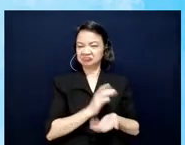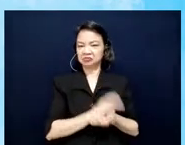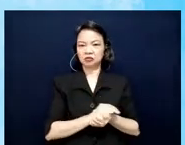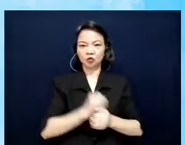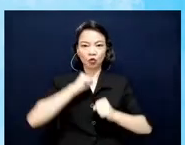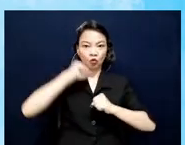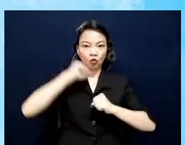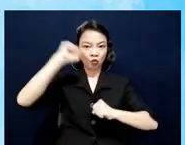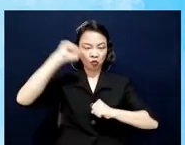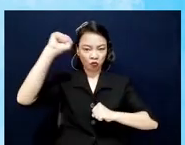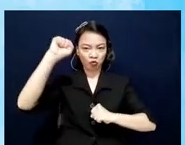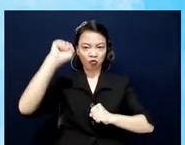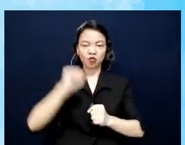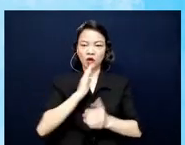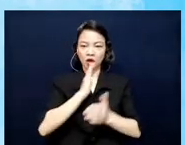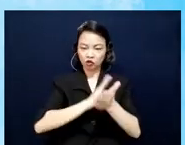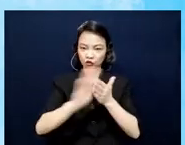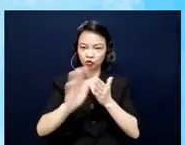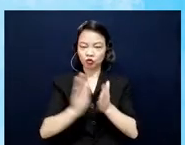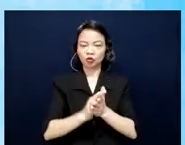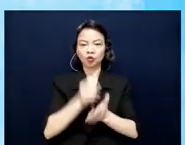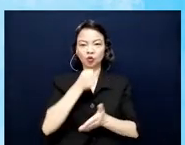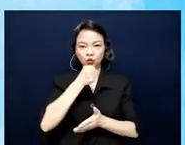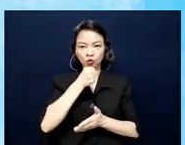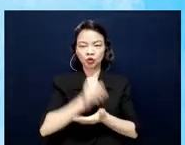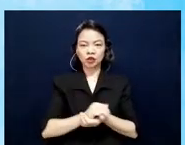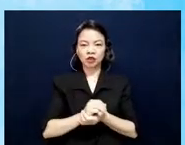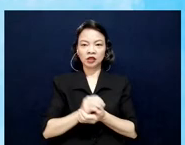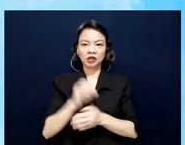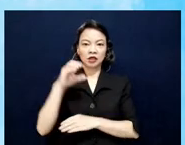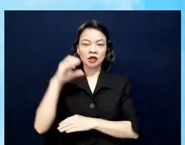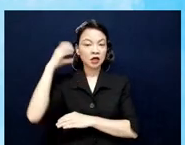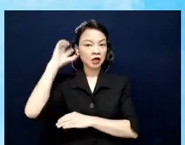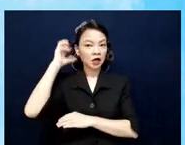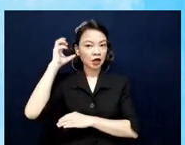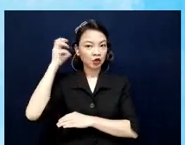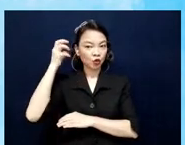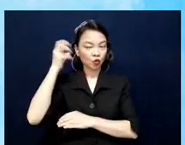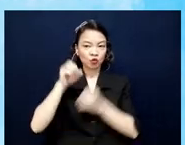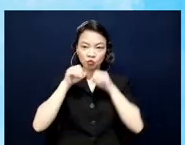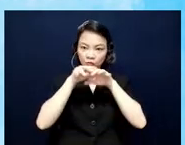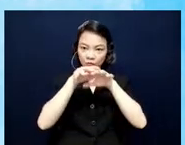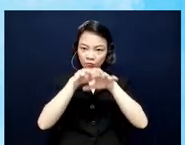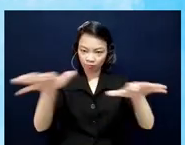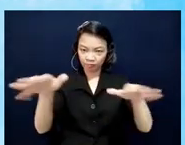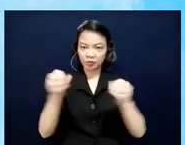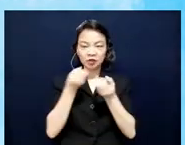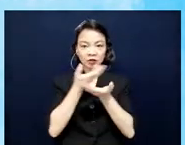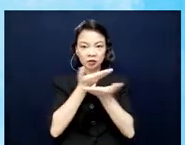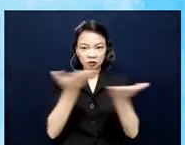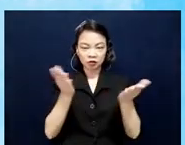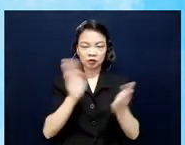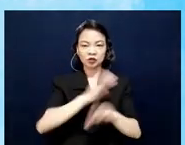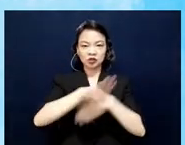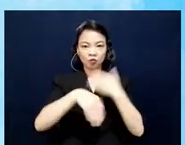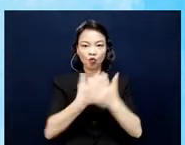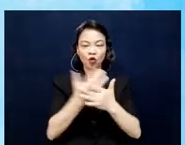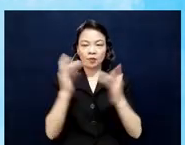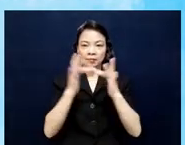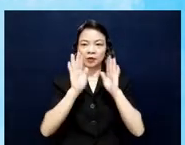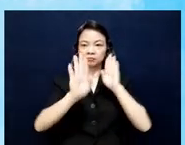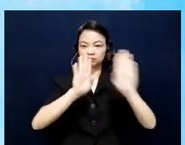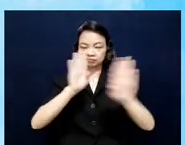massal, talk show di radio, serta melalui sebaran-sebaran informasi di media sosial. Nah,